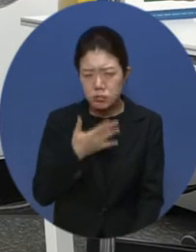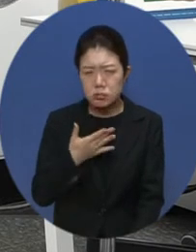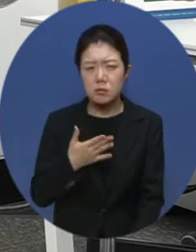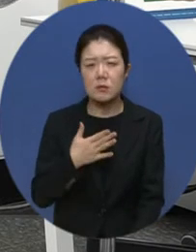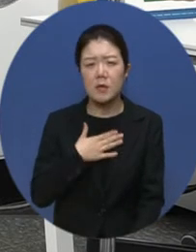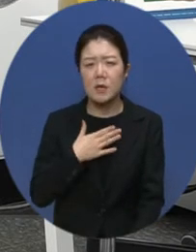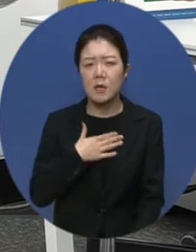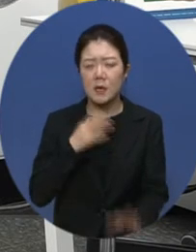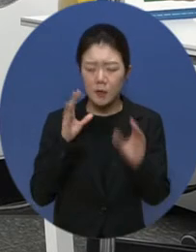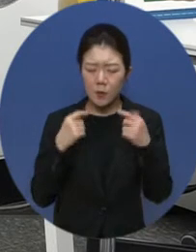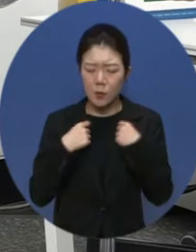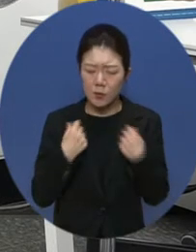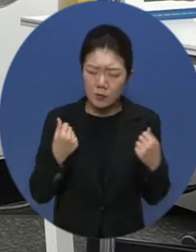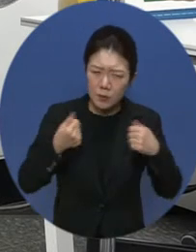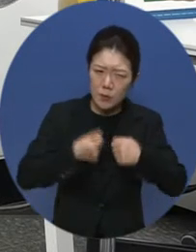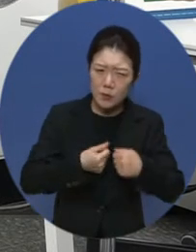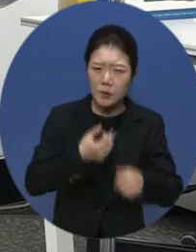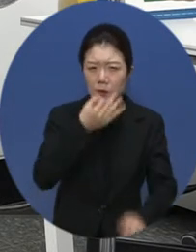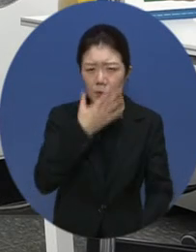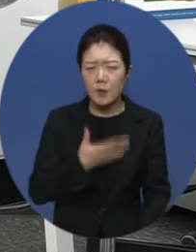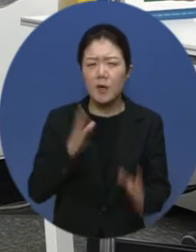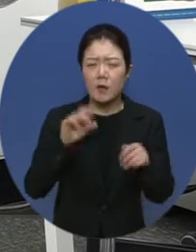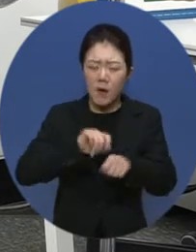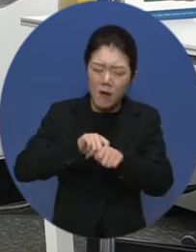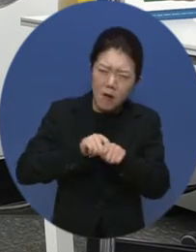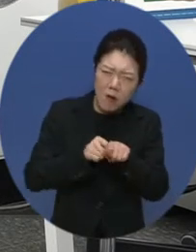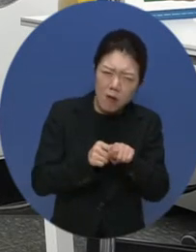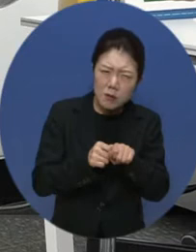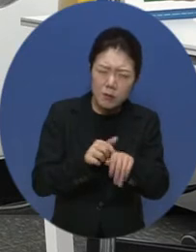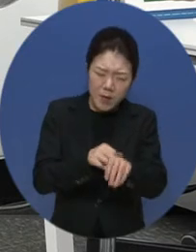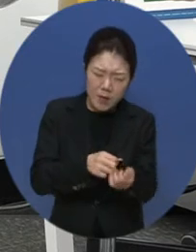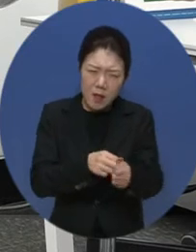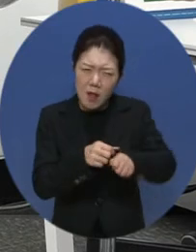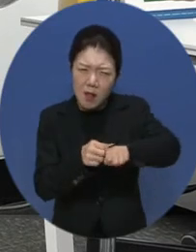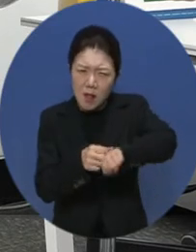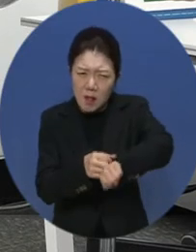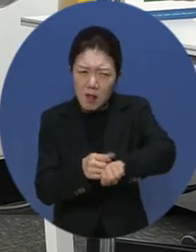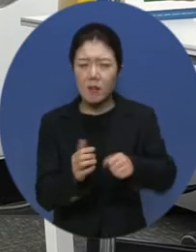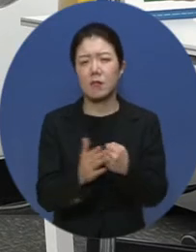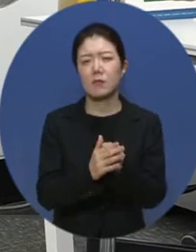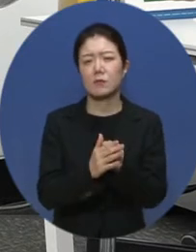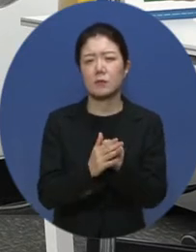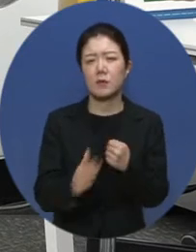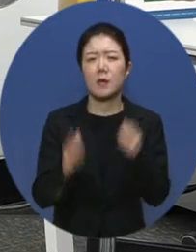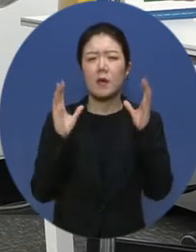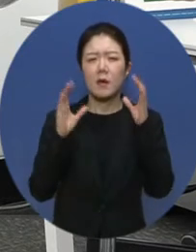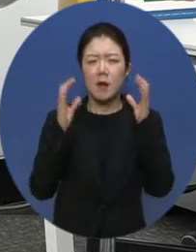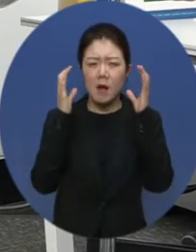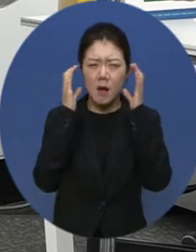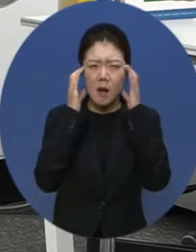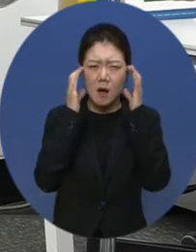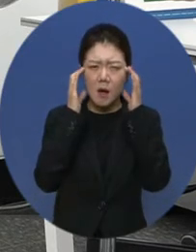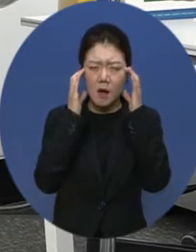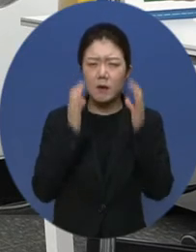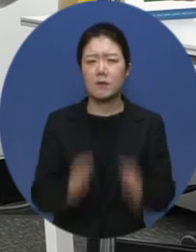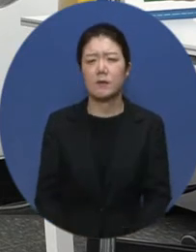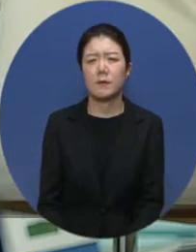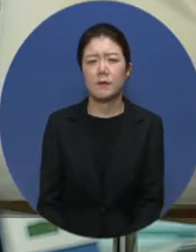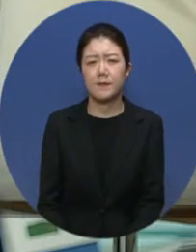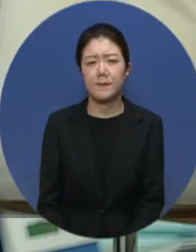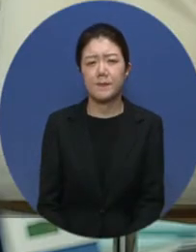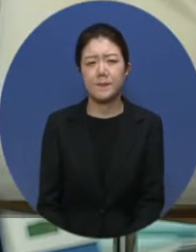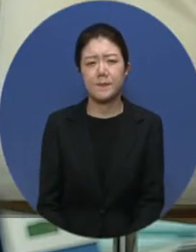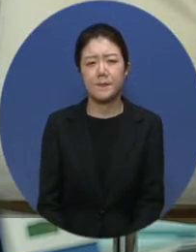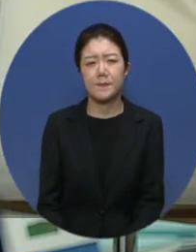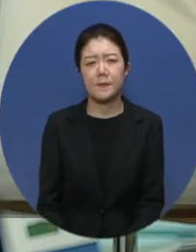저도 아이의 옷을 입히기 힘들고 애도 억지로 이 팔을 꺾어가지고 입히려니까 아이도 고통스러워하고 해서